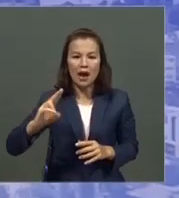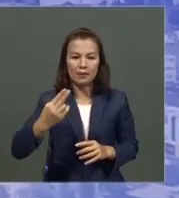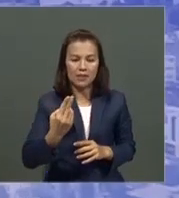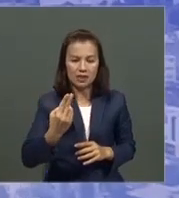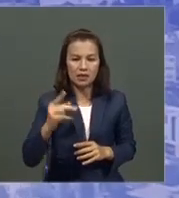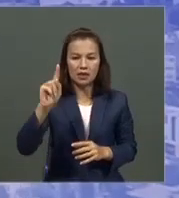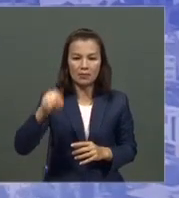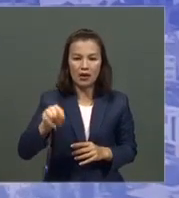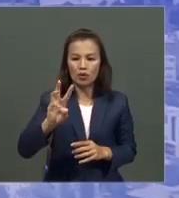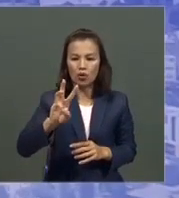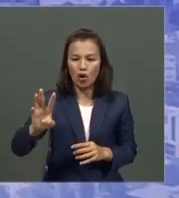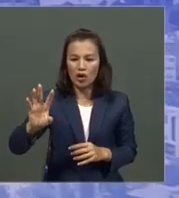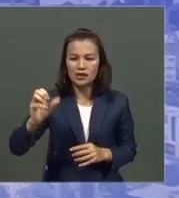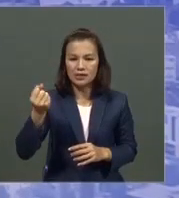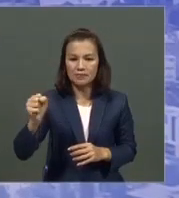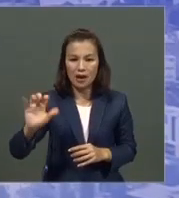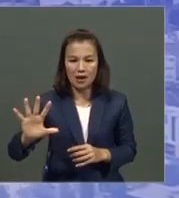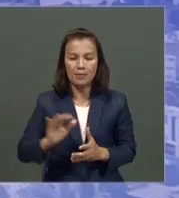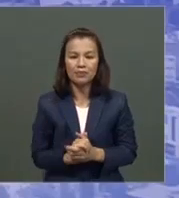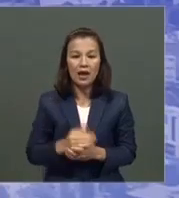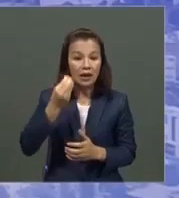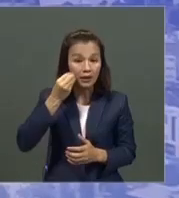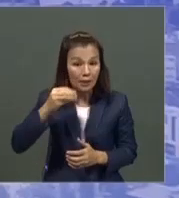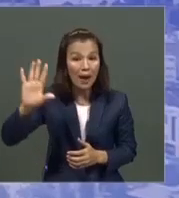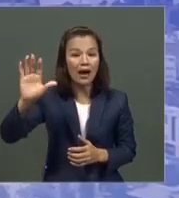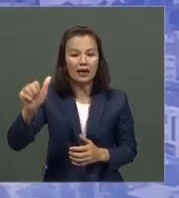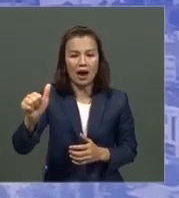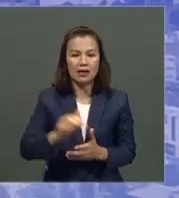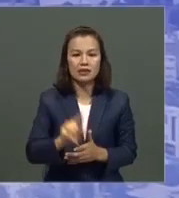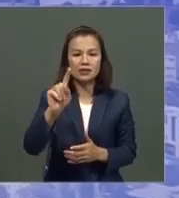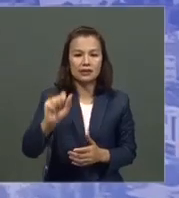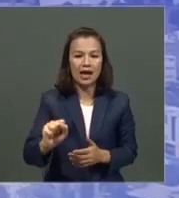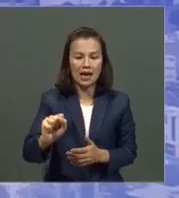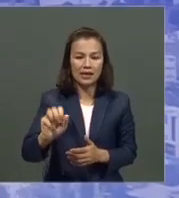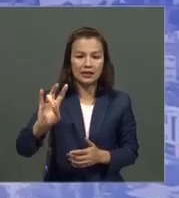186,115 รายเลยทีเดียวในจำนวนนี้นะคะกลับบ้านไปแล้ว